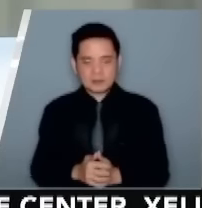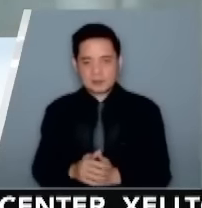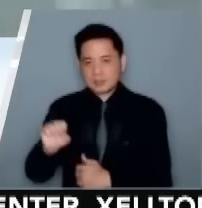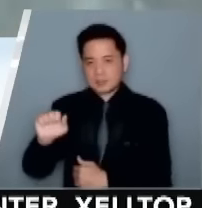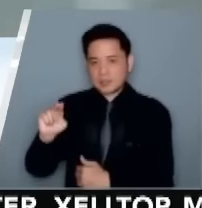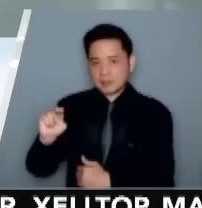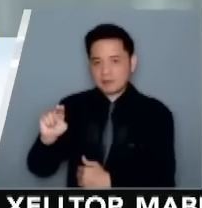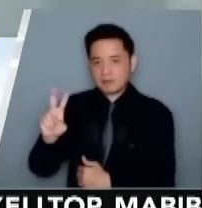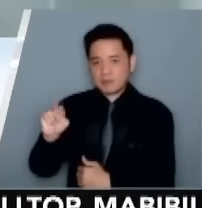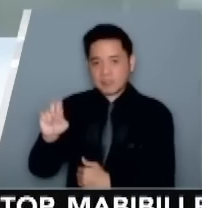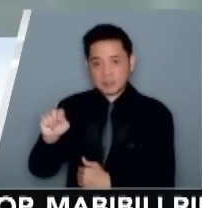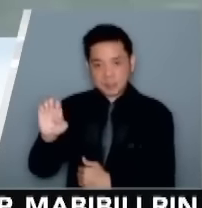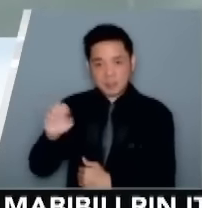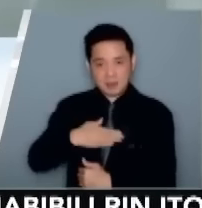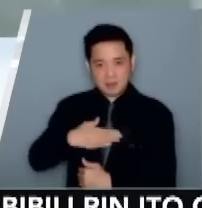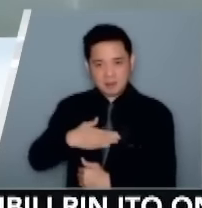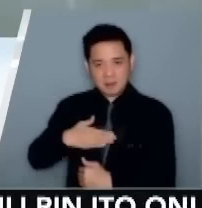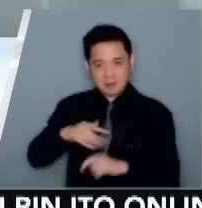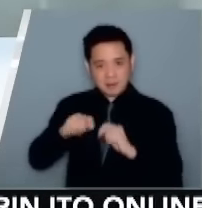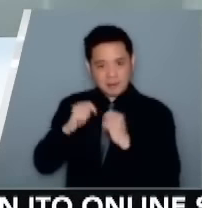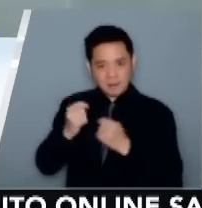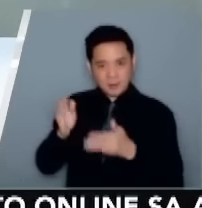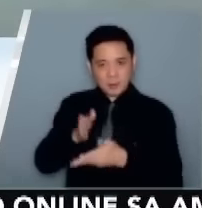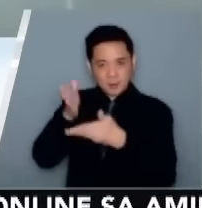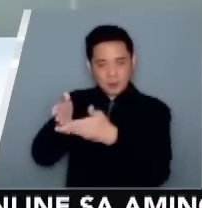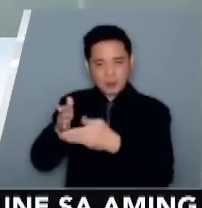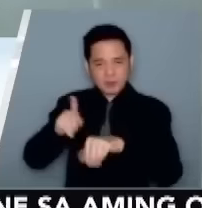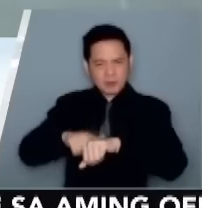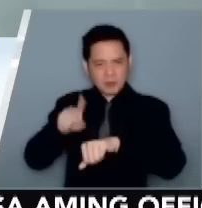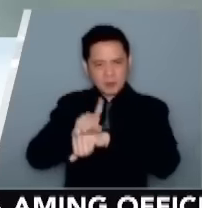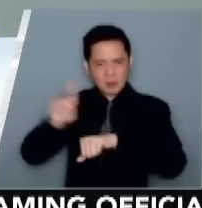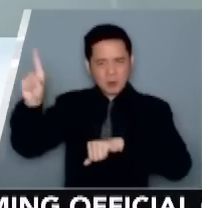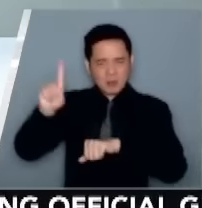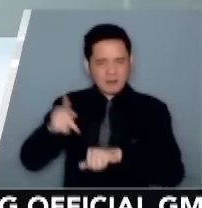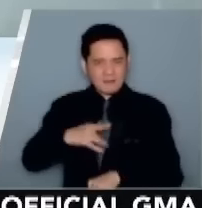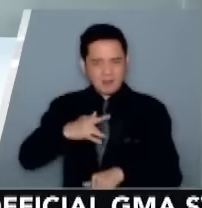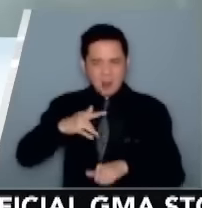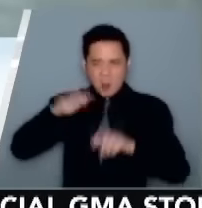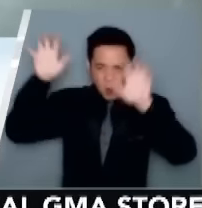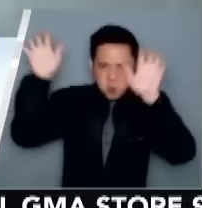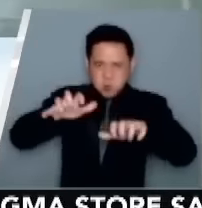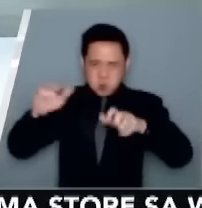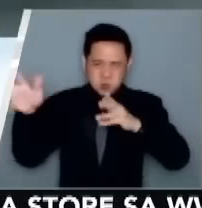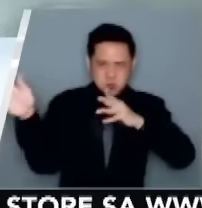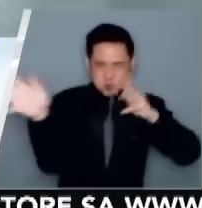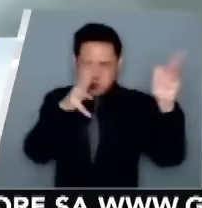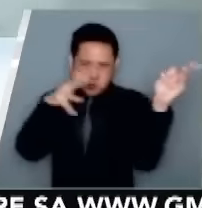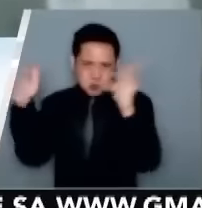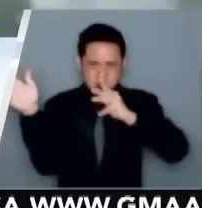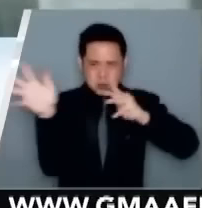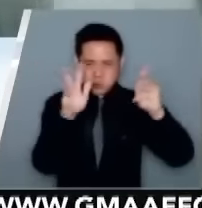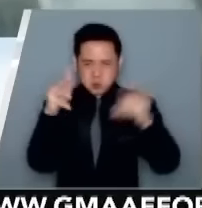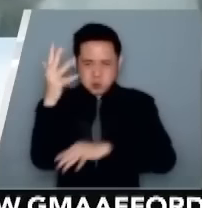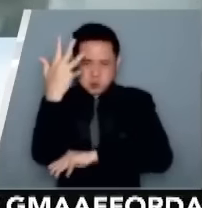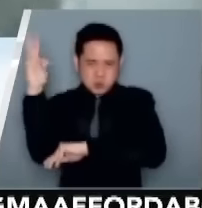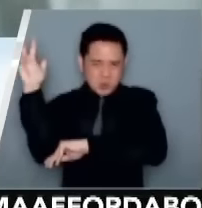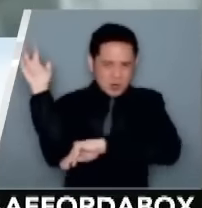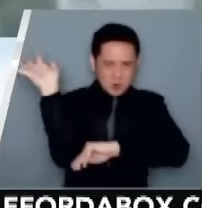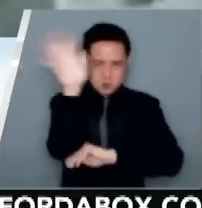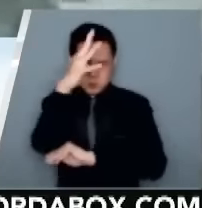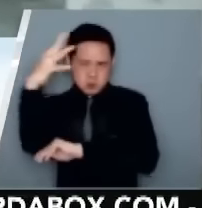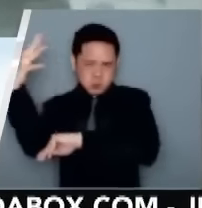team nasaksihan ko mag 1 ng hapon kung paanong halos baliin Ang hangin ng bagyo ang sanga ng mga punong kahoy Dinig na dinig